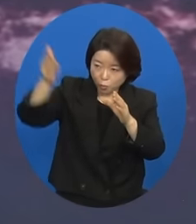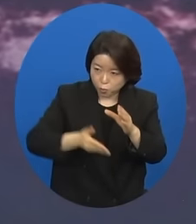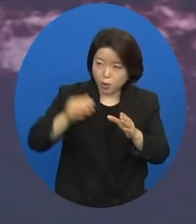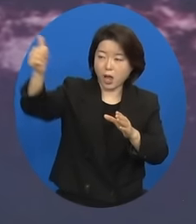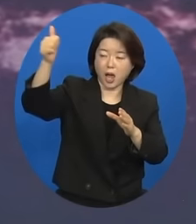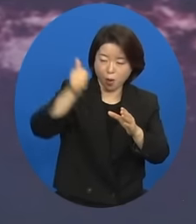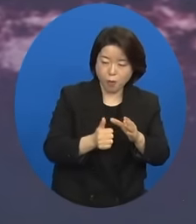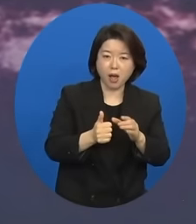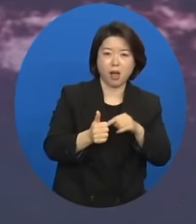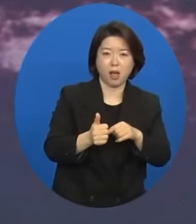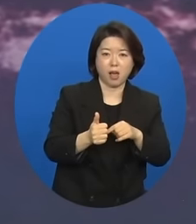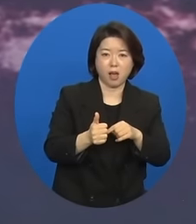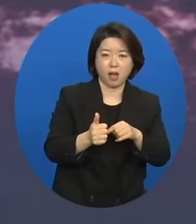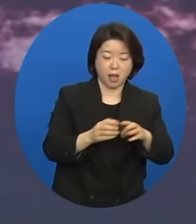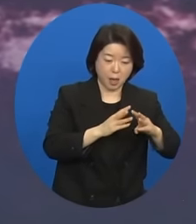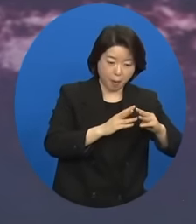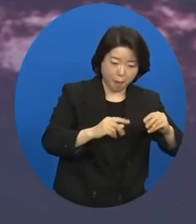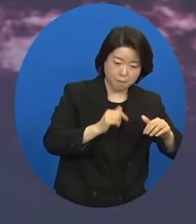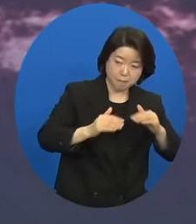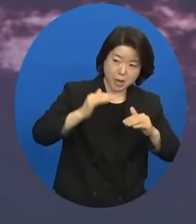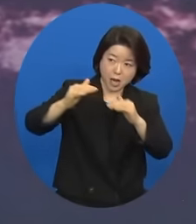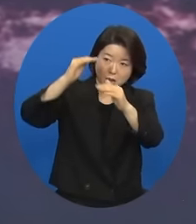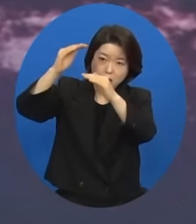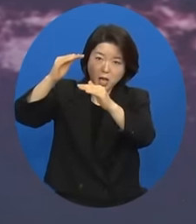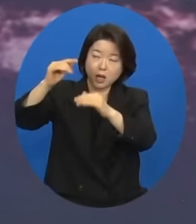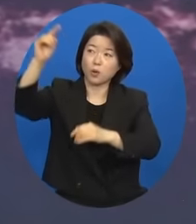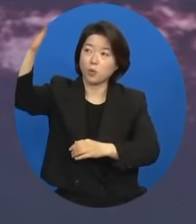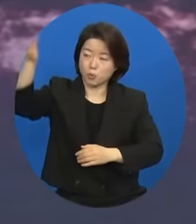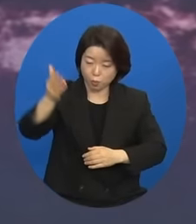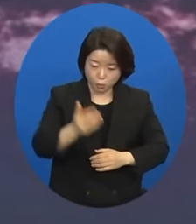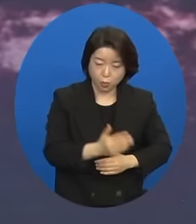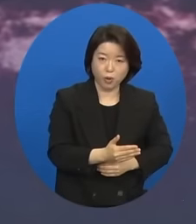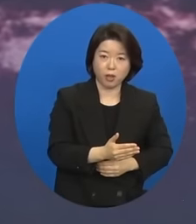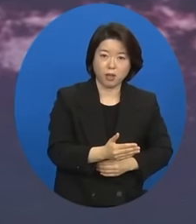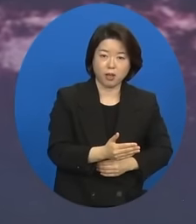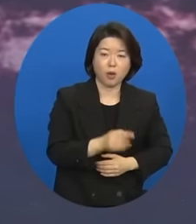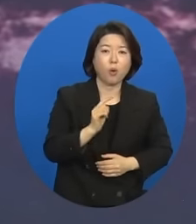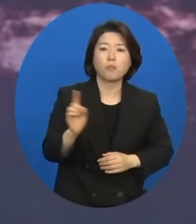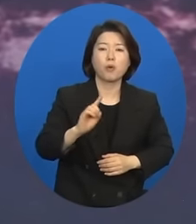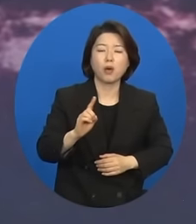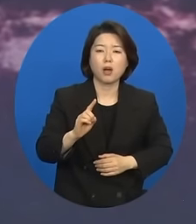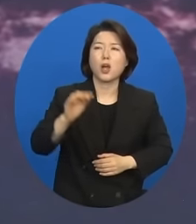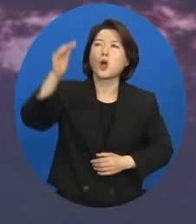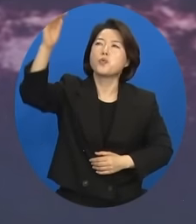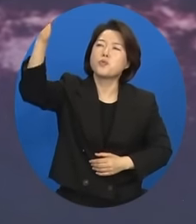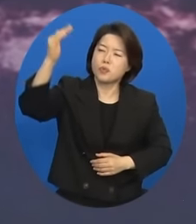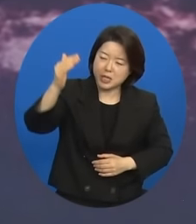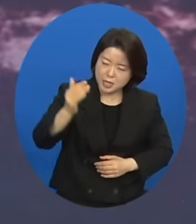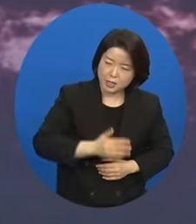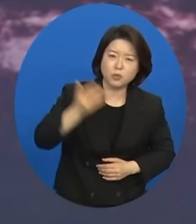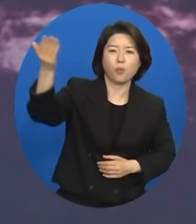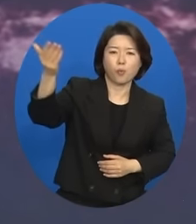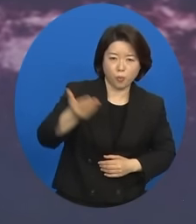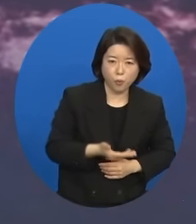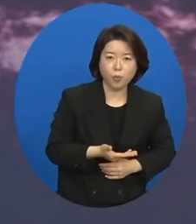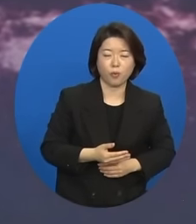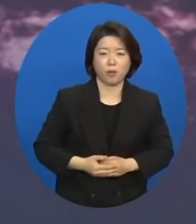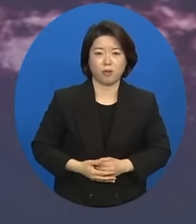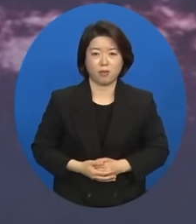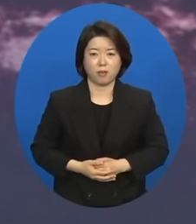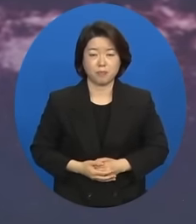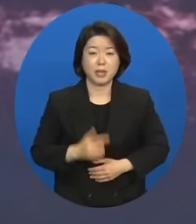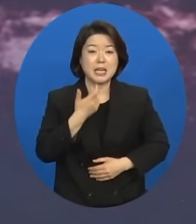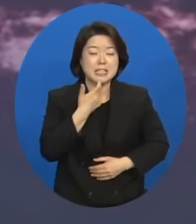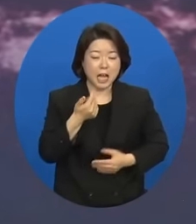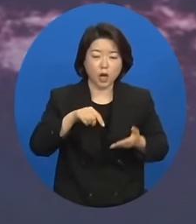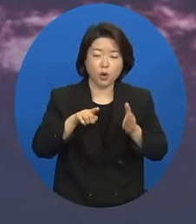이게 바닥에서 올라갔 위에서 내려 습니까 위에서 내려온 거예요 위에서 야곱을 위해서 내려오셨다